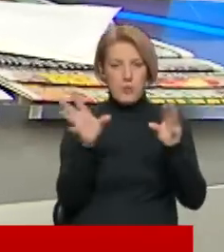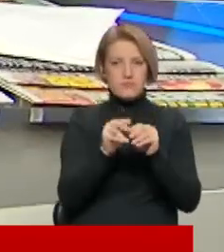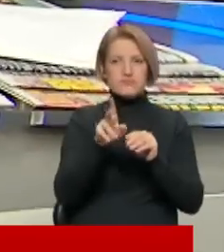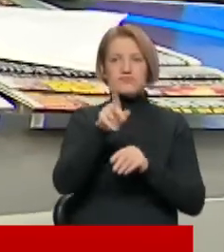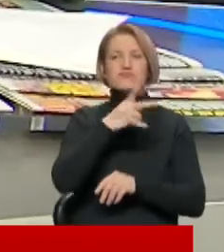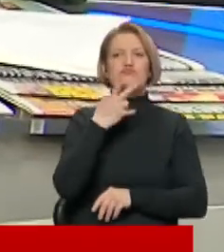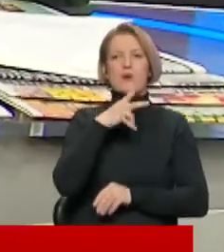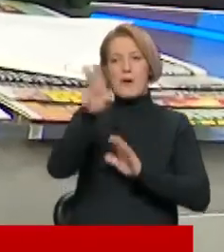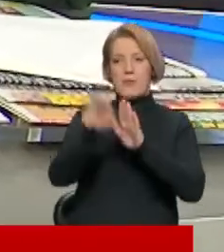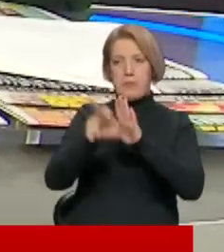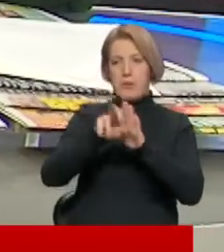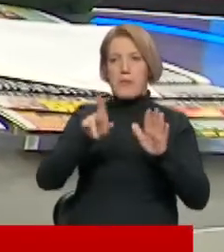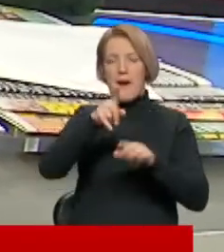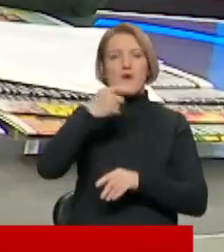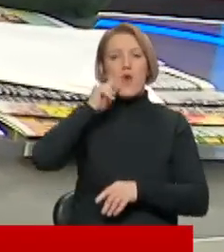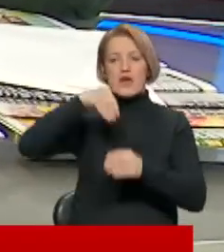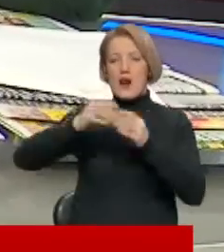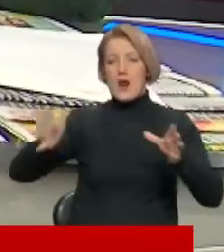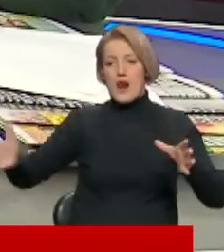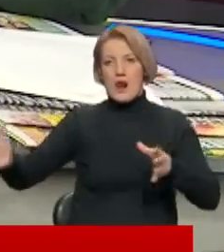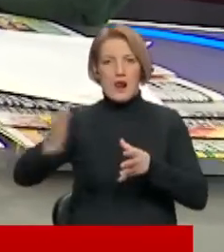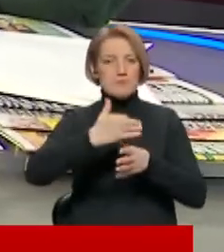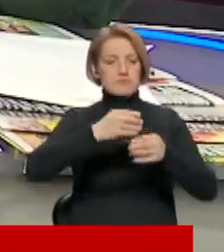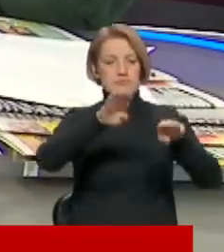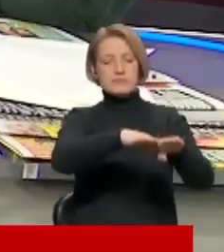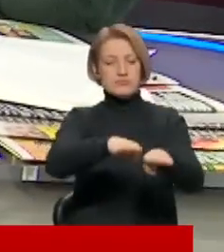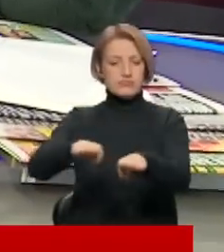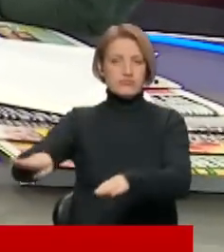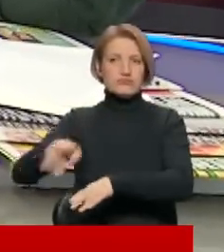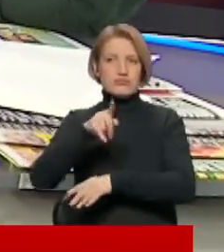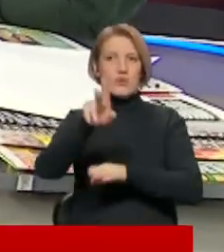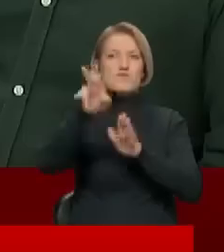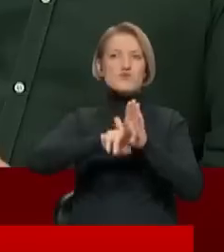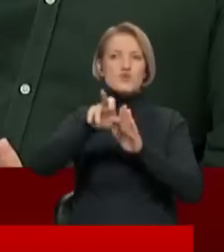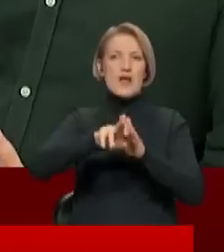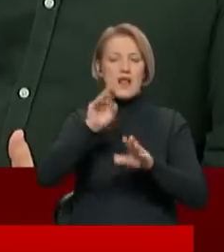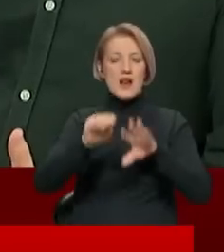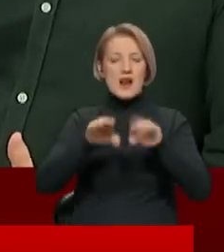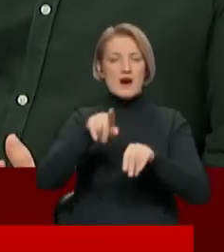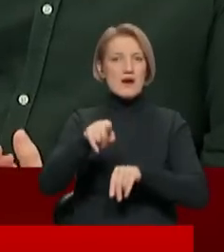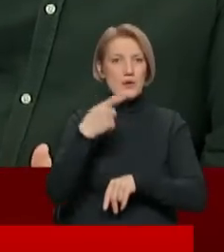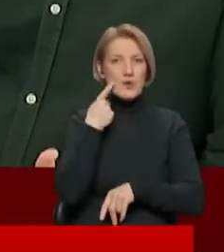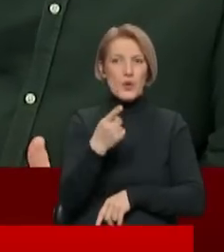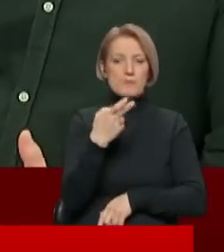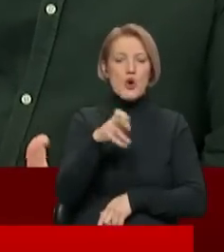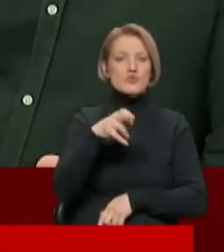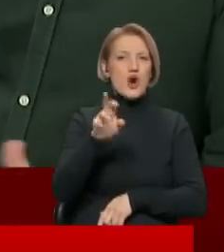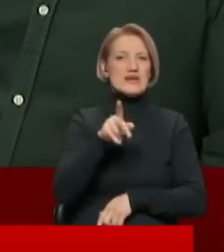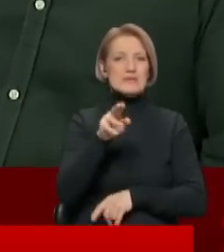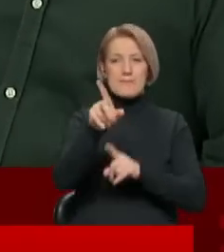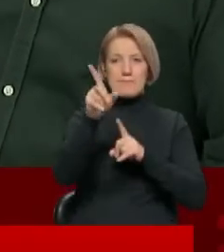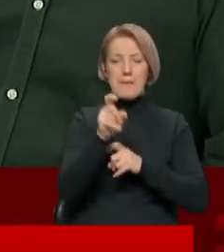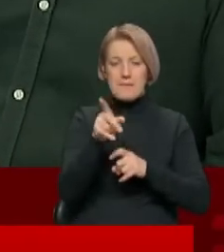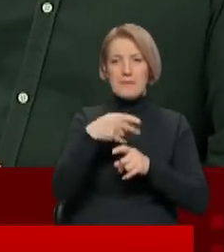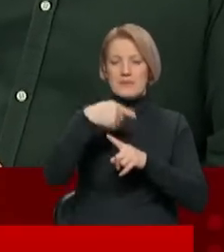Rusya işte harki ve sadece Bilkent'e Bu arada gönderdiği füzeler bunlar bunlar füzelerin atıkları artık yani hani boş kovan olur ya